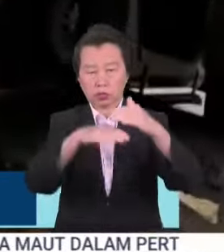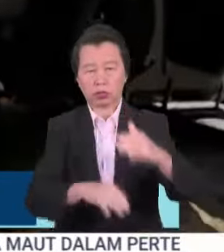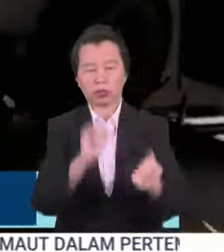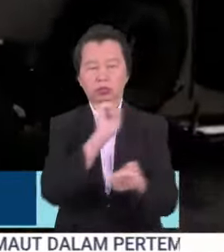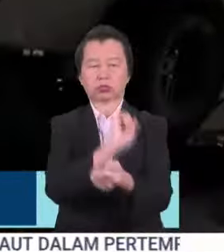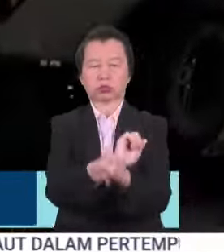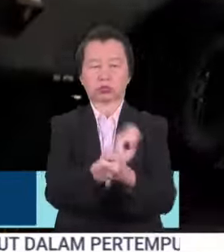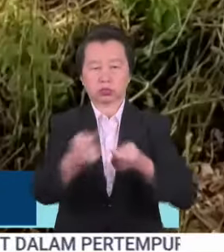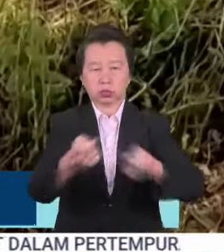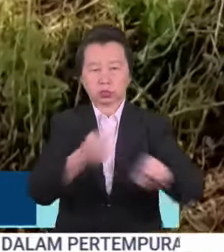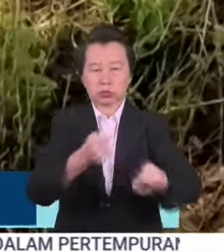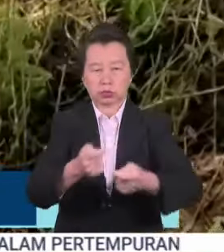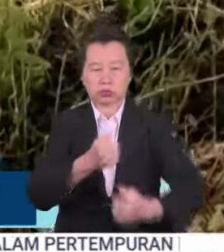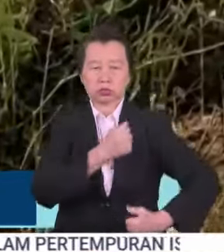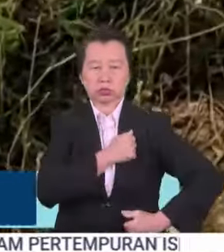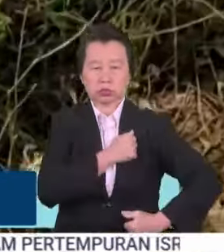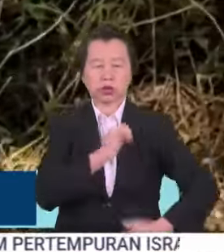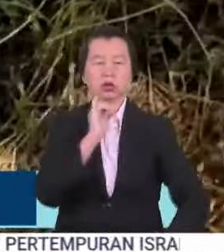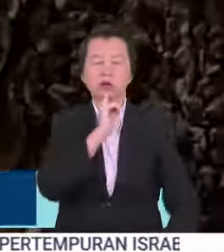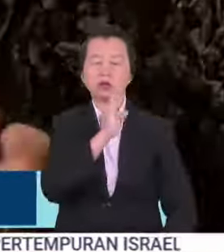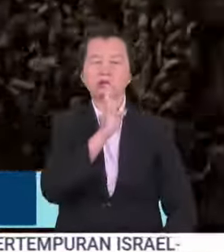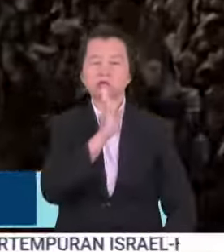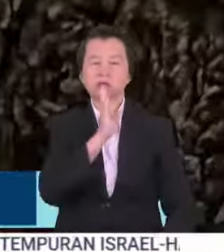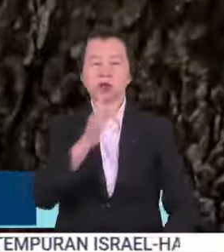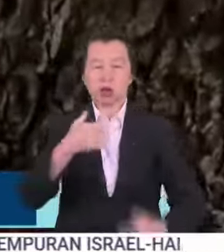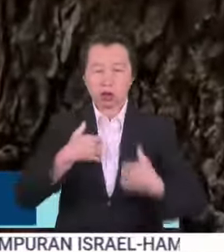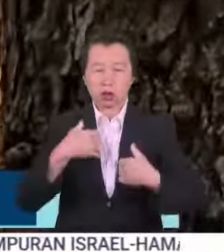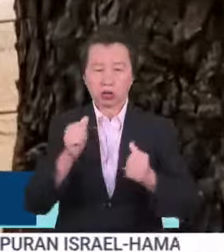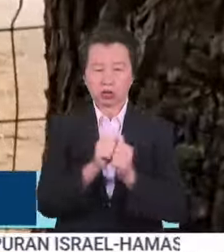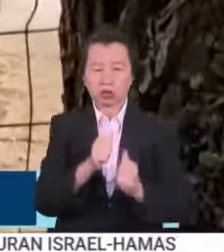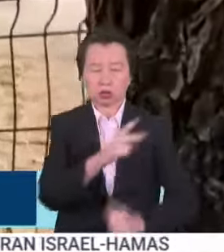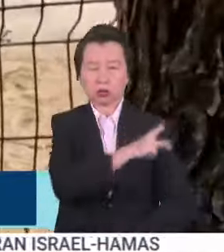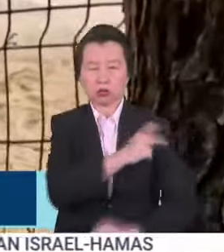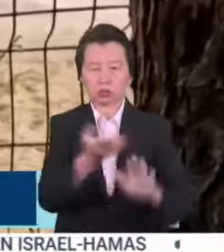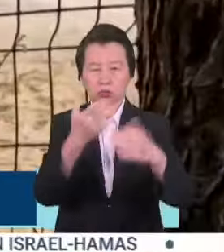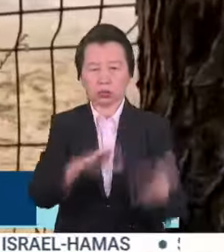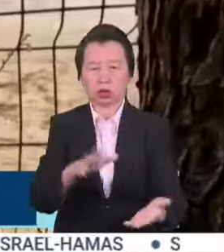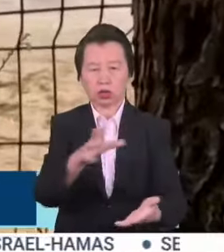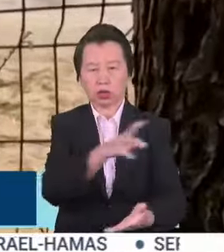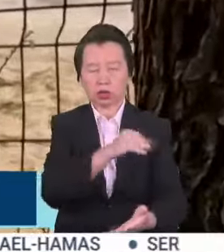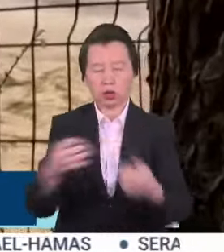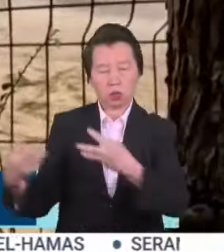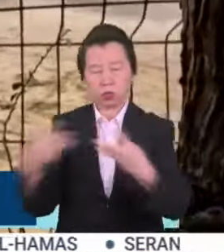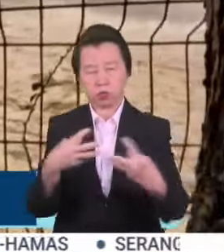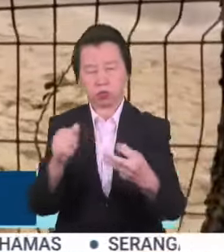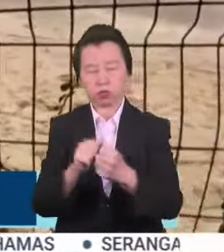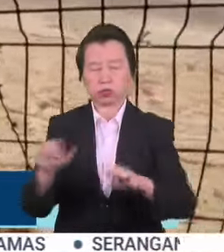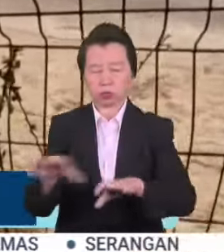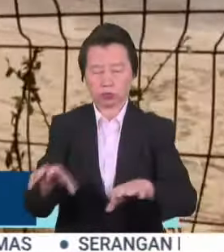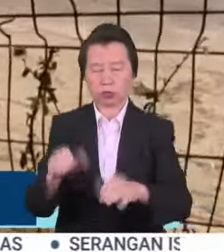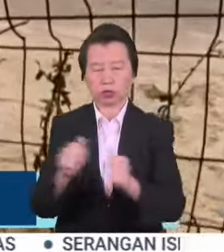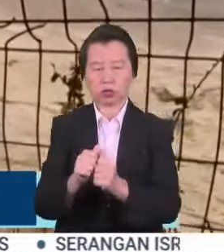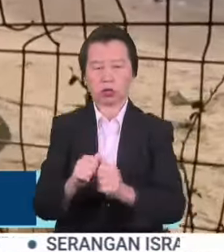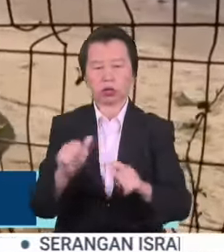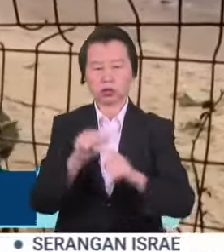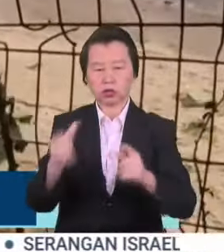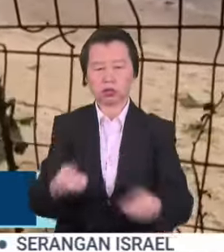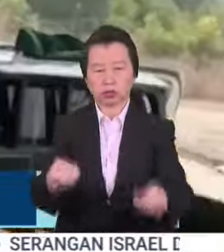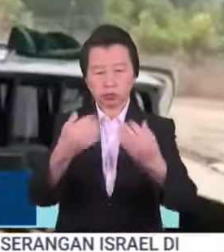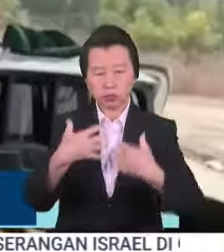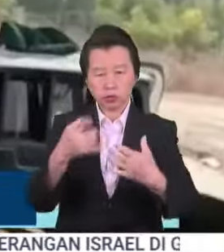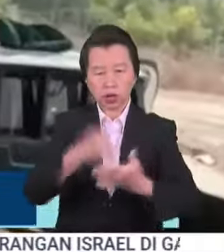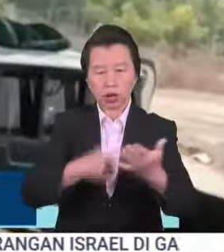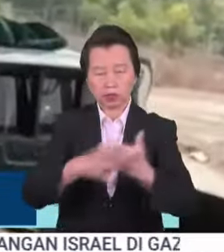bawah tahanan pentadbiran. Tentera Israel juga mengakui anggotanya dan komander terbunuh dan tawanan perang sudah diambil tetapi tidak